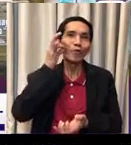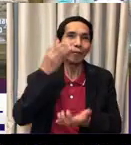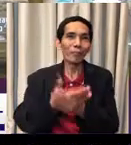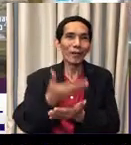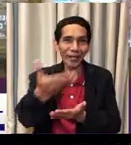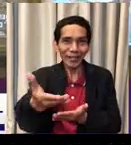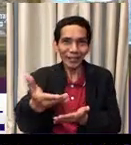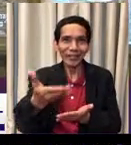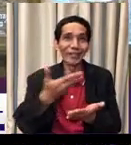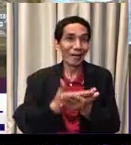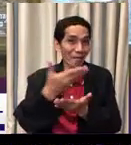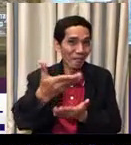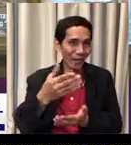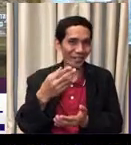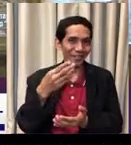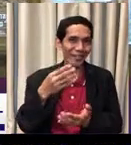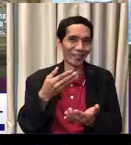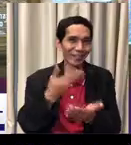ha.